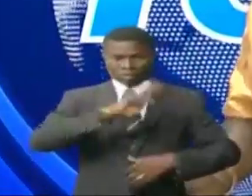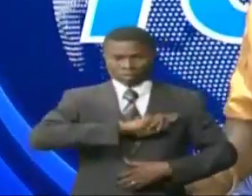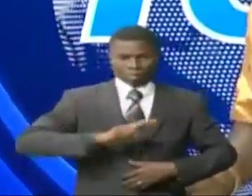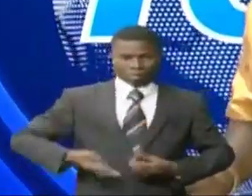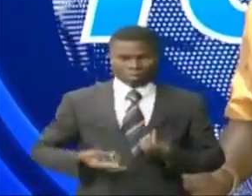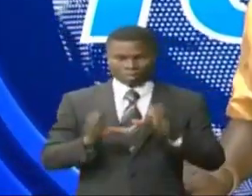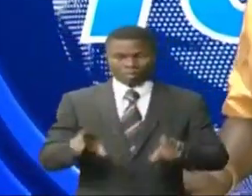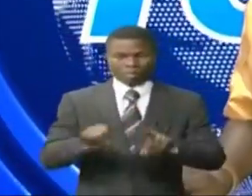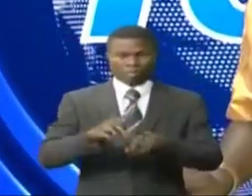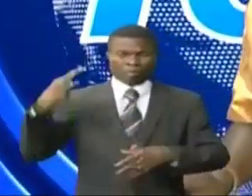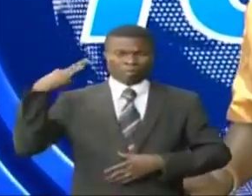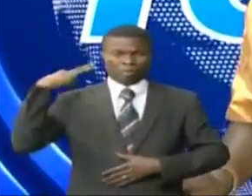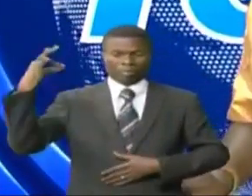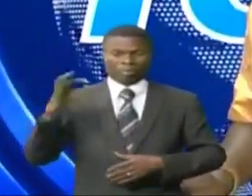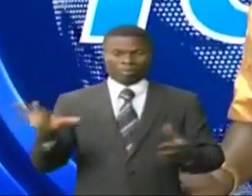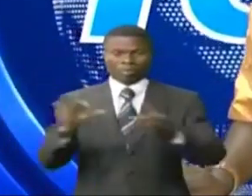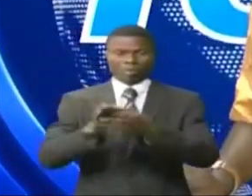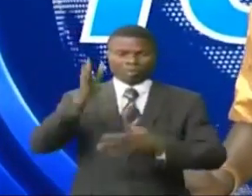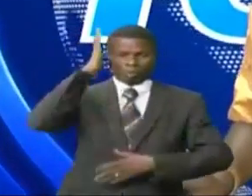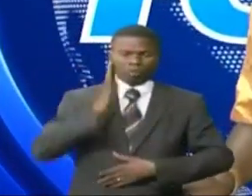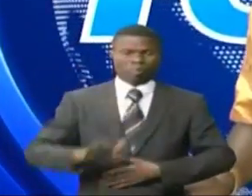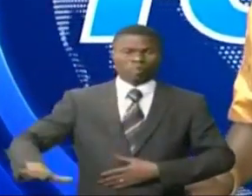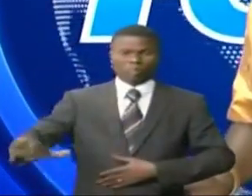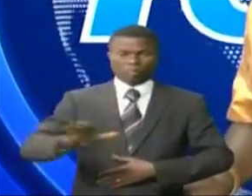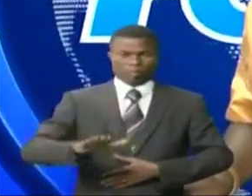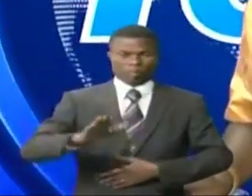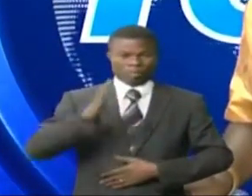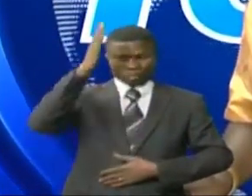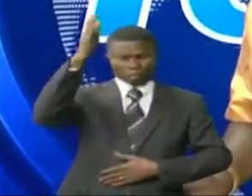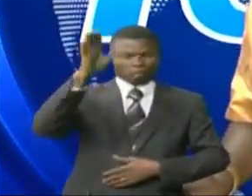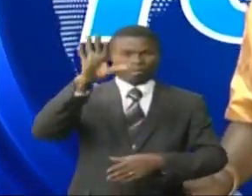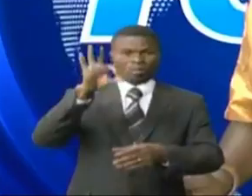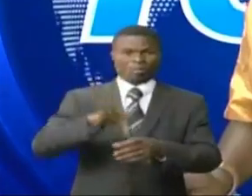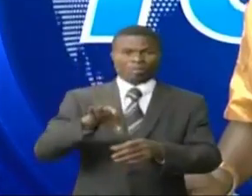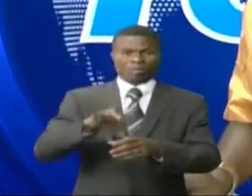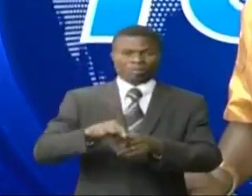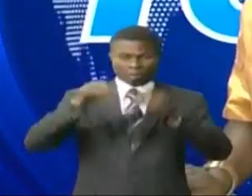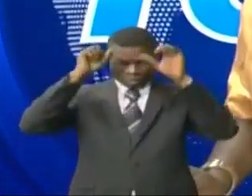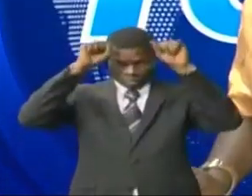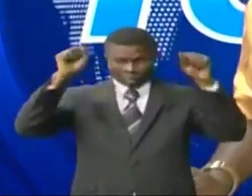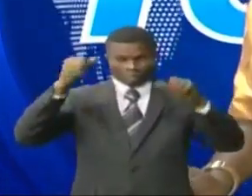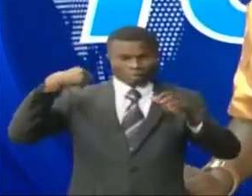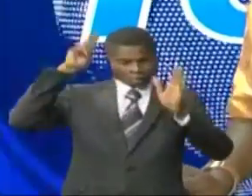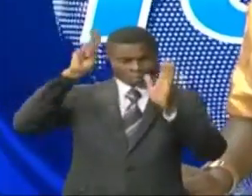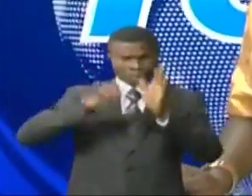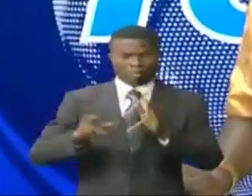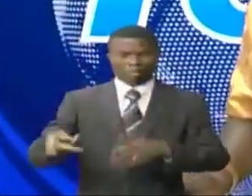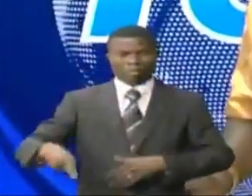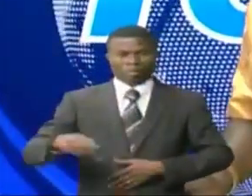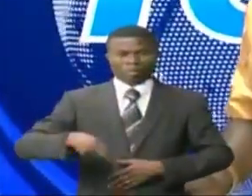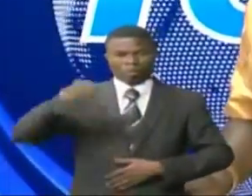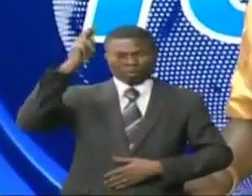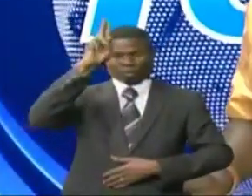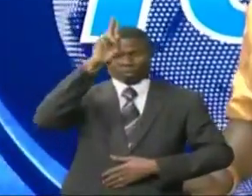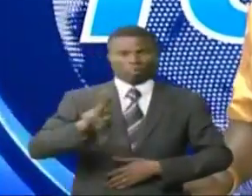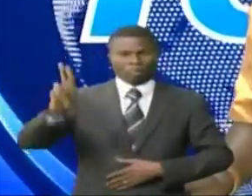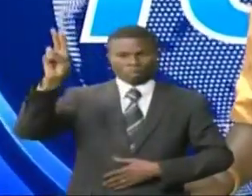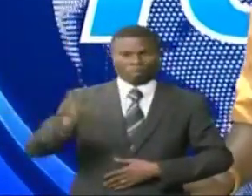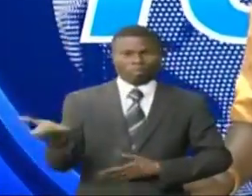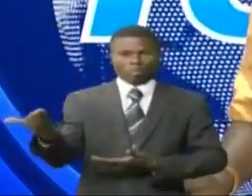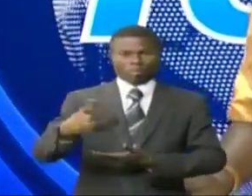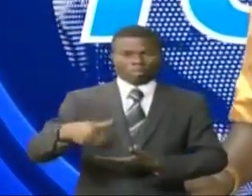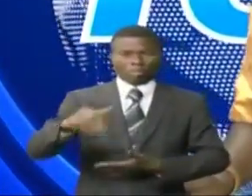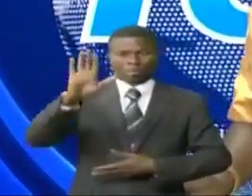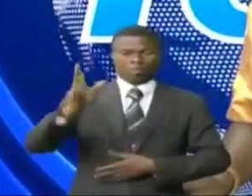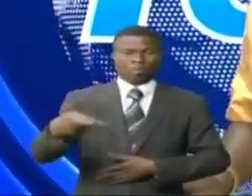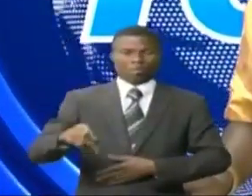comme candidat de l'Union sacrée de la Nation à la prochaine présidentielle, le gouverneur de la province du Haut-Uele a regagné Isiro